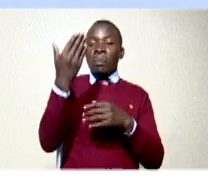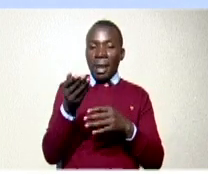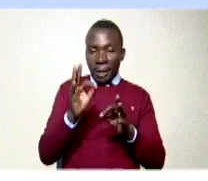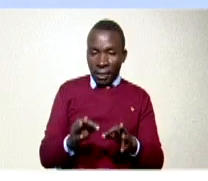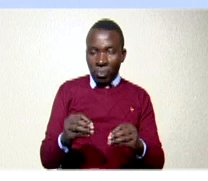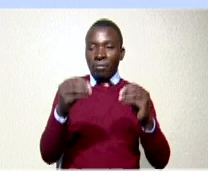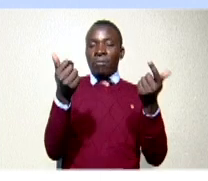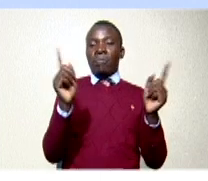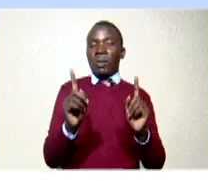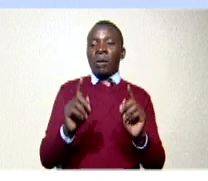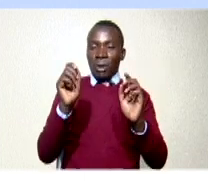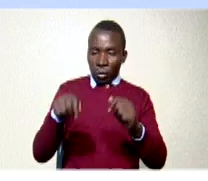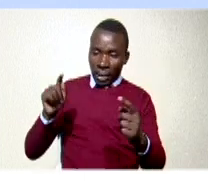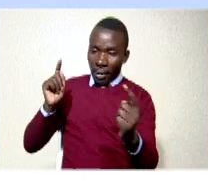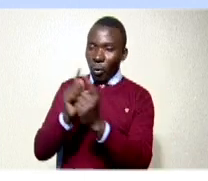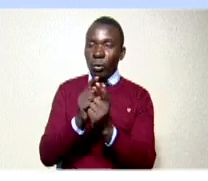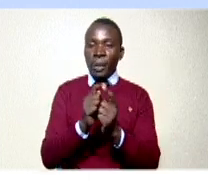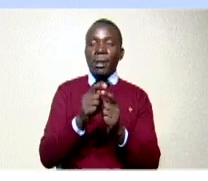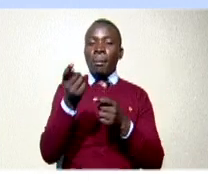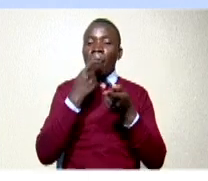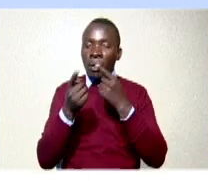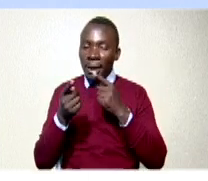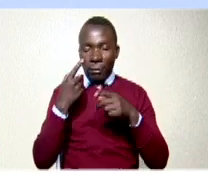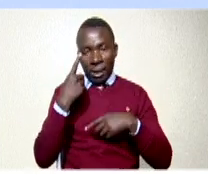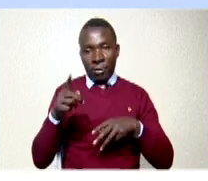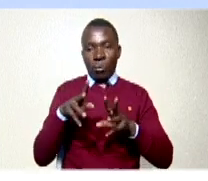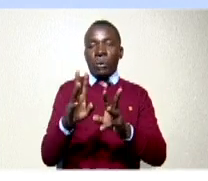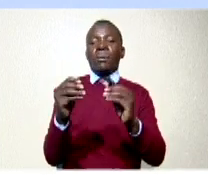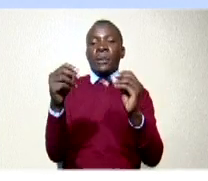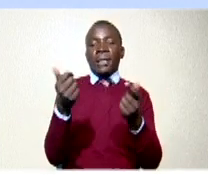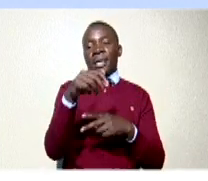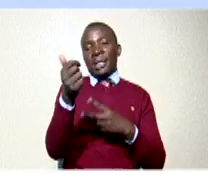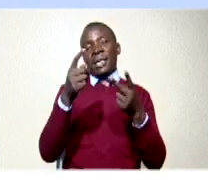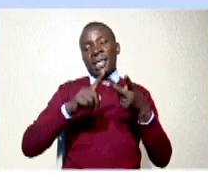bavugane, barebe uburyo byakemuka. Ikindi